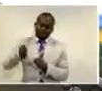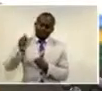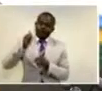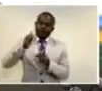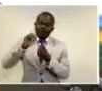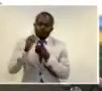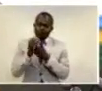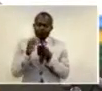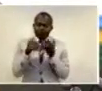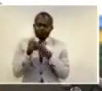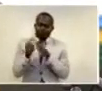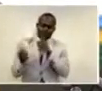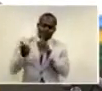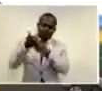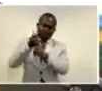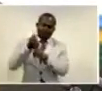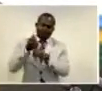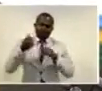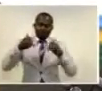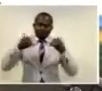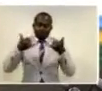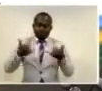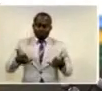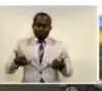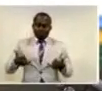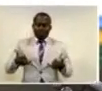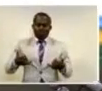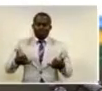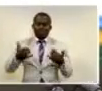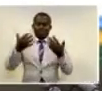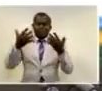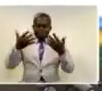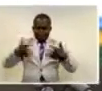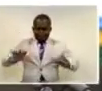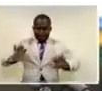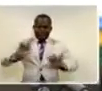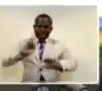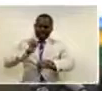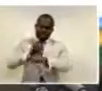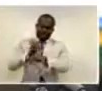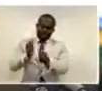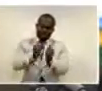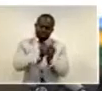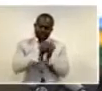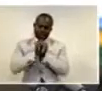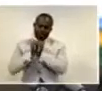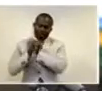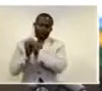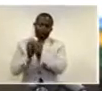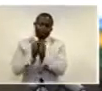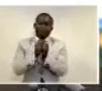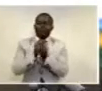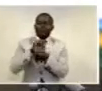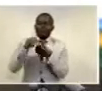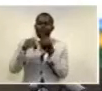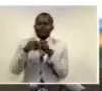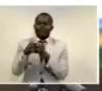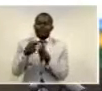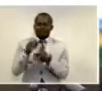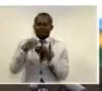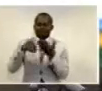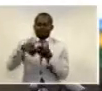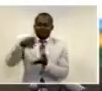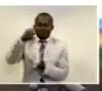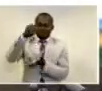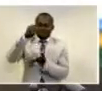bakaba barawufashe ubu bakaba baramaze kwishyira hamwe ndetse bashyira hamwe n'imari shingiro